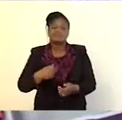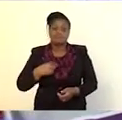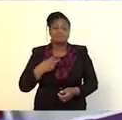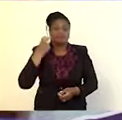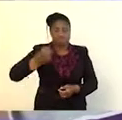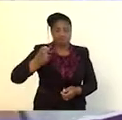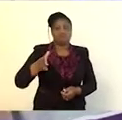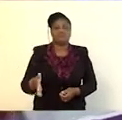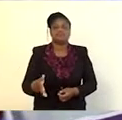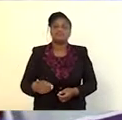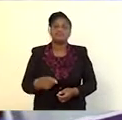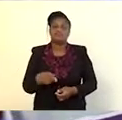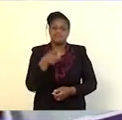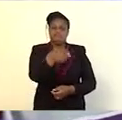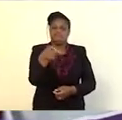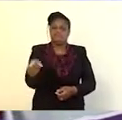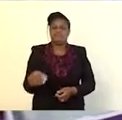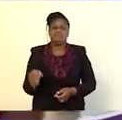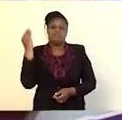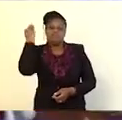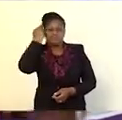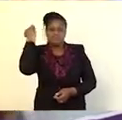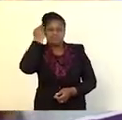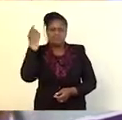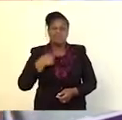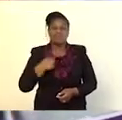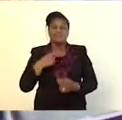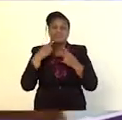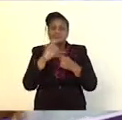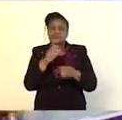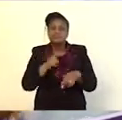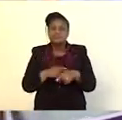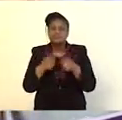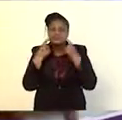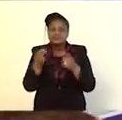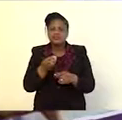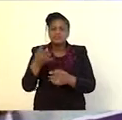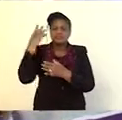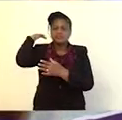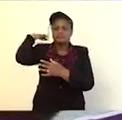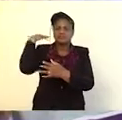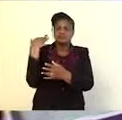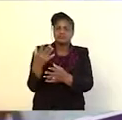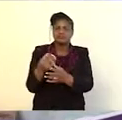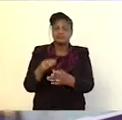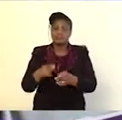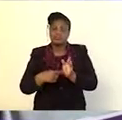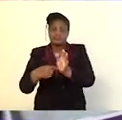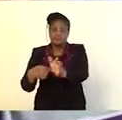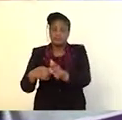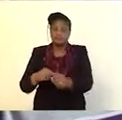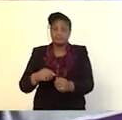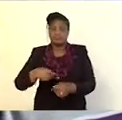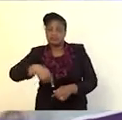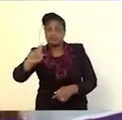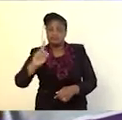imi? Eh, kutunongedzera nangu achitunongedzera. But pamwe pacho tarisa vanhu tinotakura. Mukatarisa kuti mota dzaenda kumeboreni makabatwa